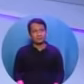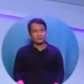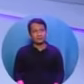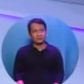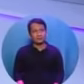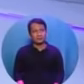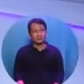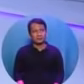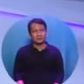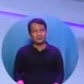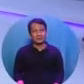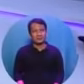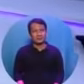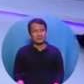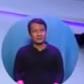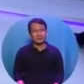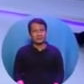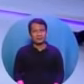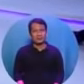Ha?